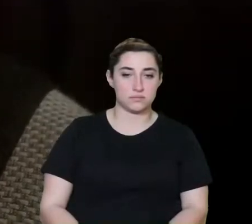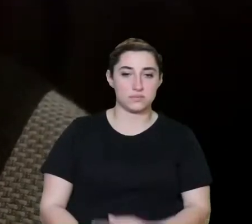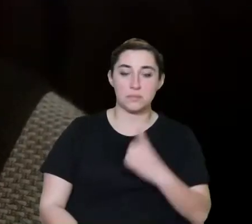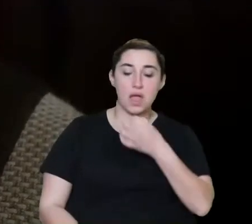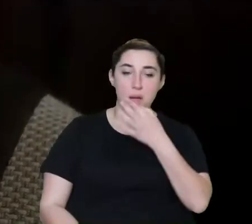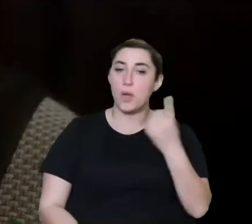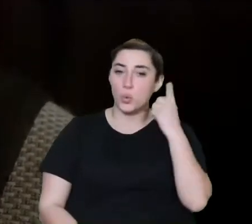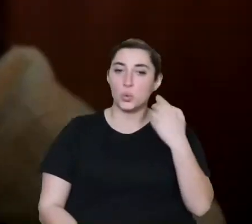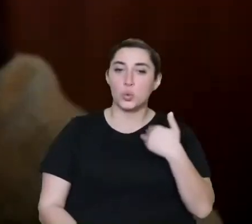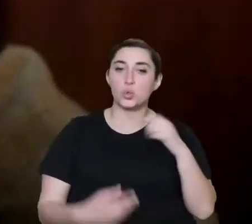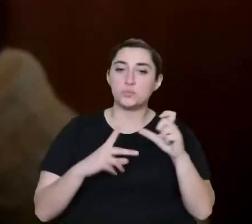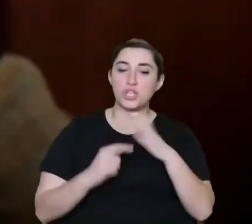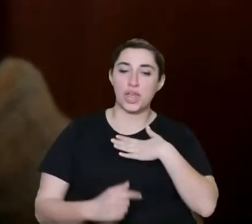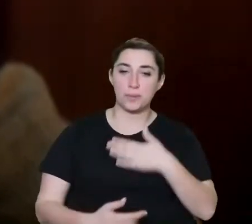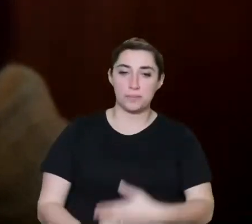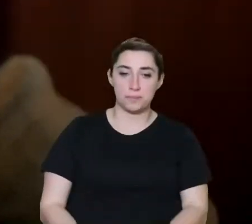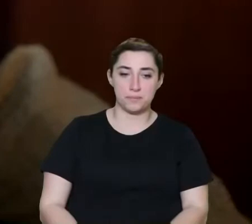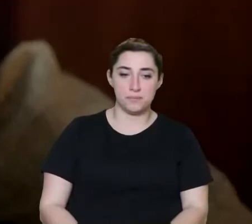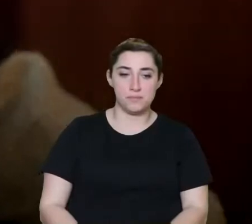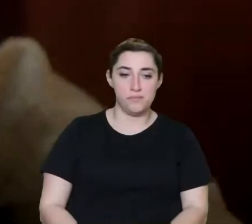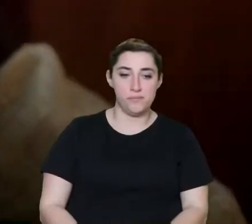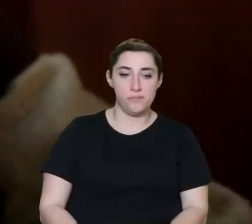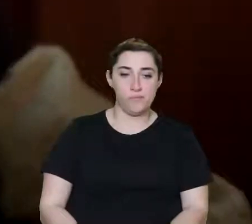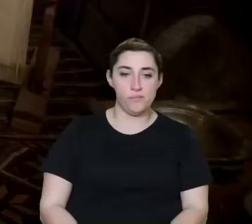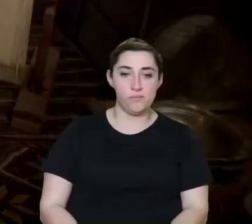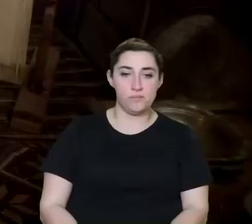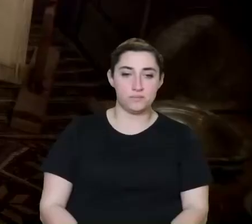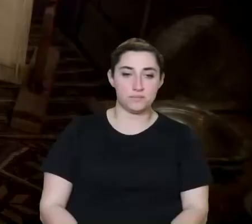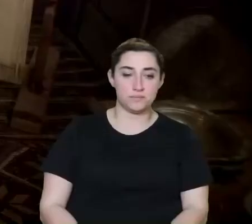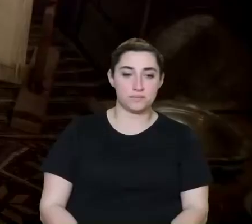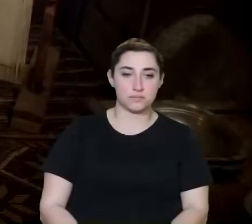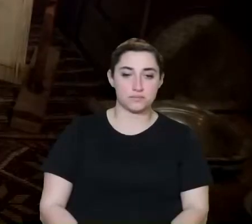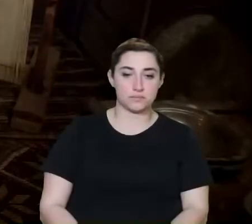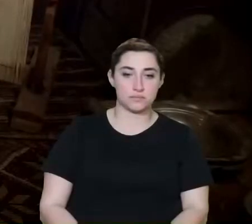Bir haber işitmişiz şeyhim. Şeyh tepkisizce kaşık koymaya devam ediyor.